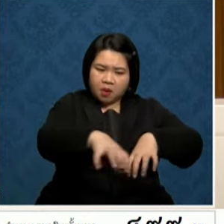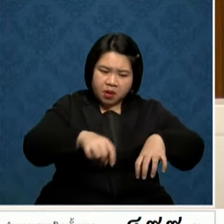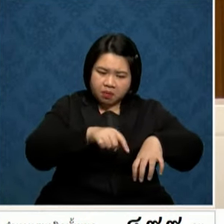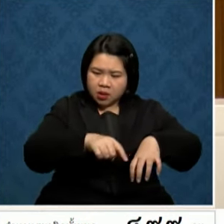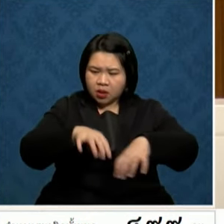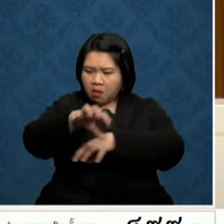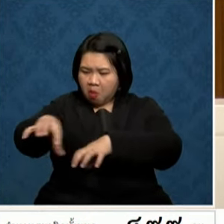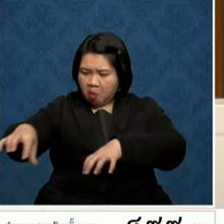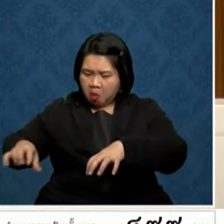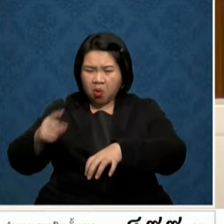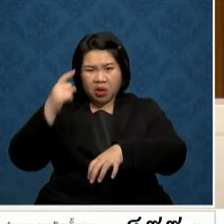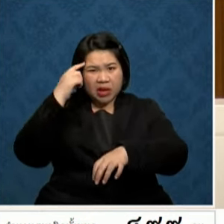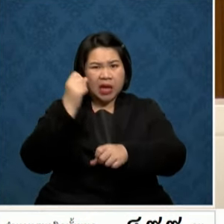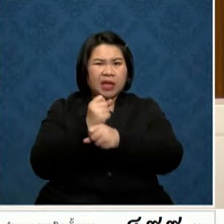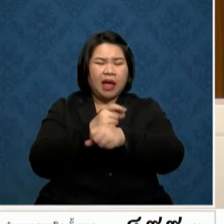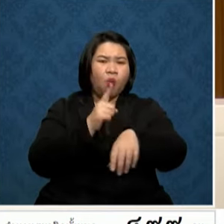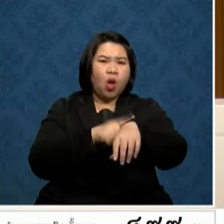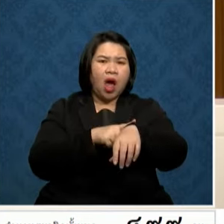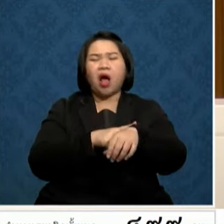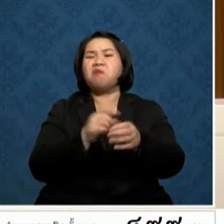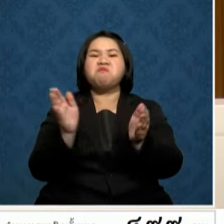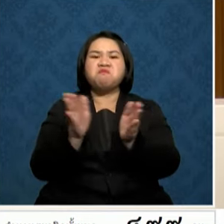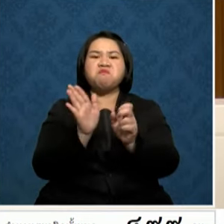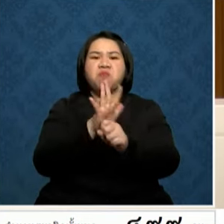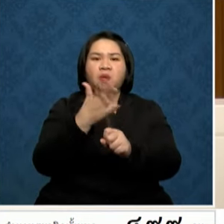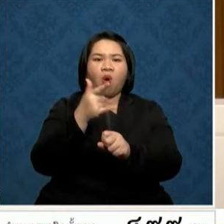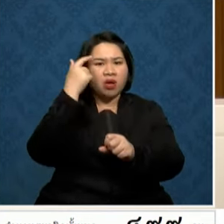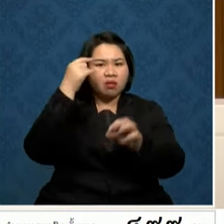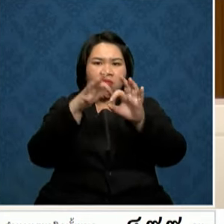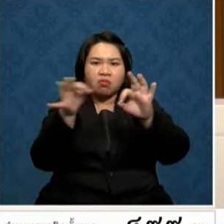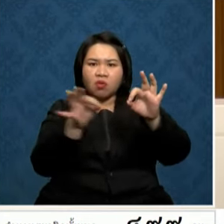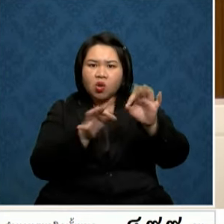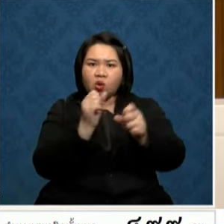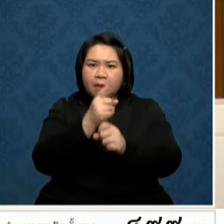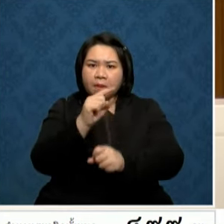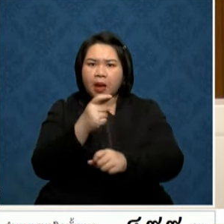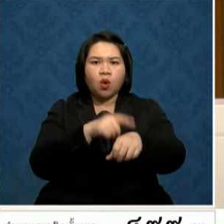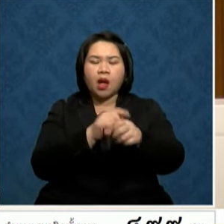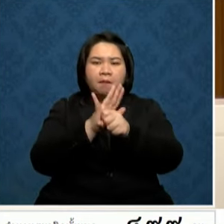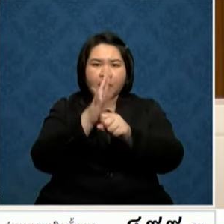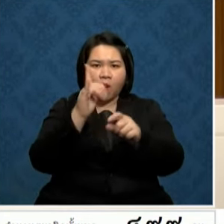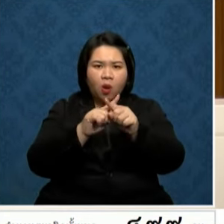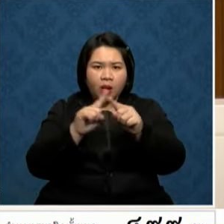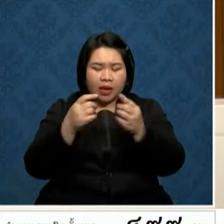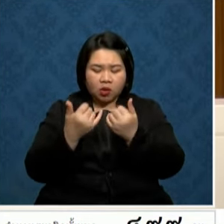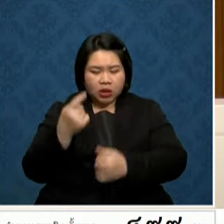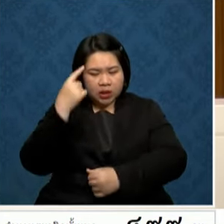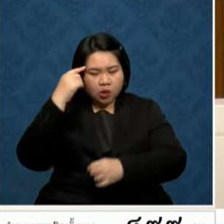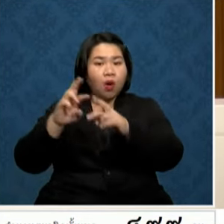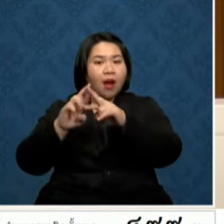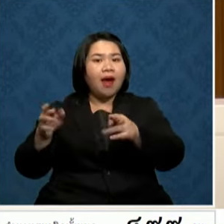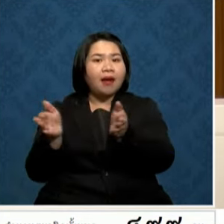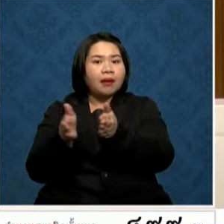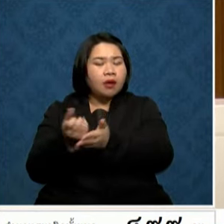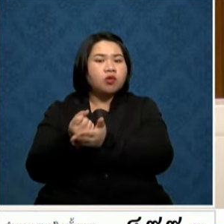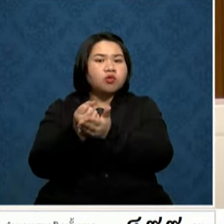่นาจะเปไปได้นะครับทําในระยะเวลานี้แต่อย่ไรก็ตามเนยเราก็ตองไปอุดหนุนไปช่วยเหลือสรางก På Inที่จะทําให้รานค้าขนาดเลก